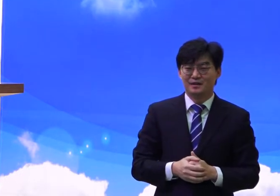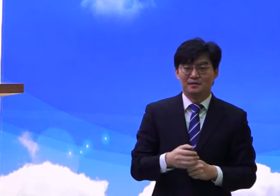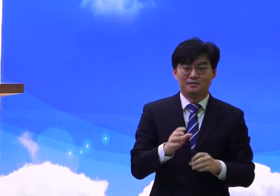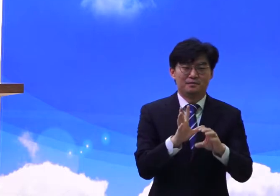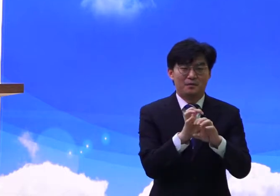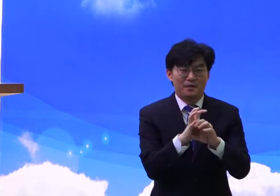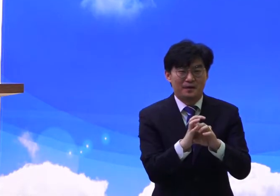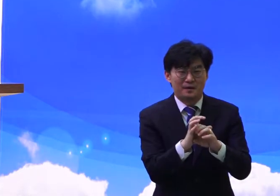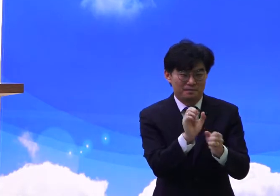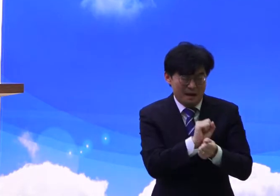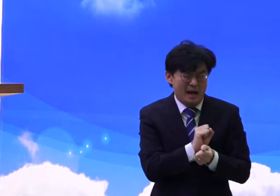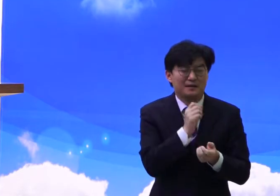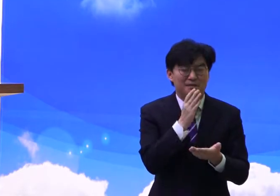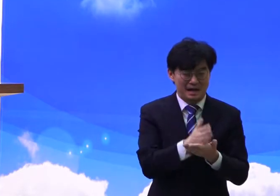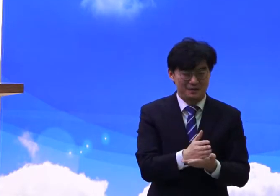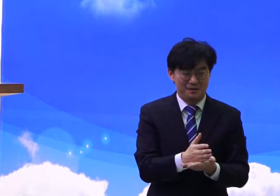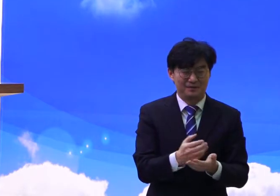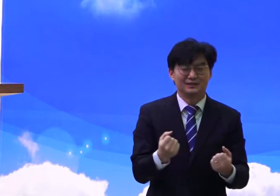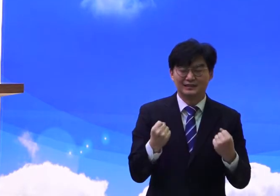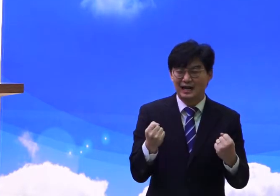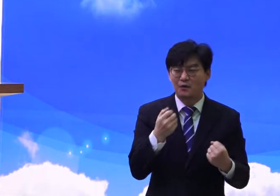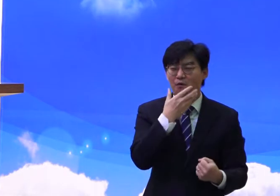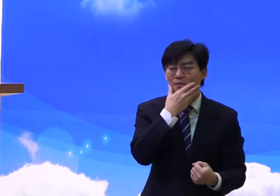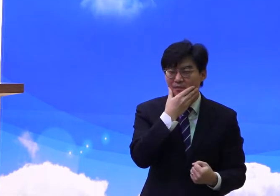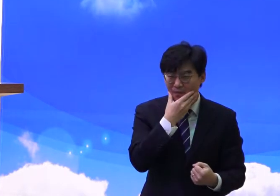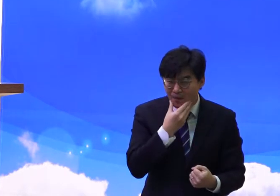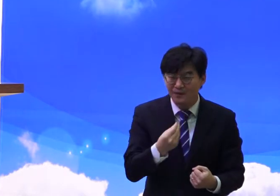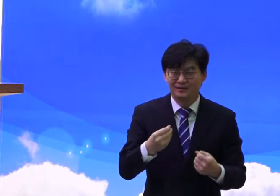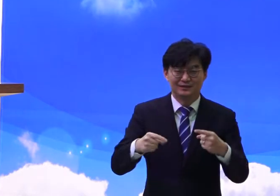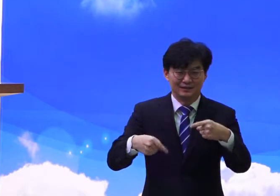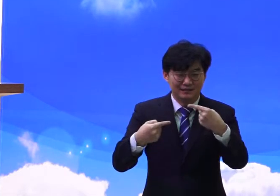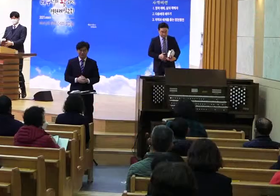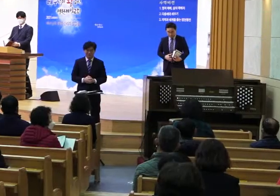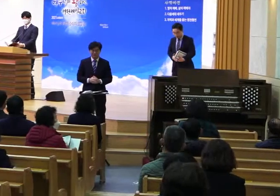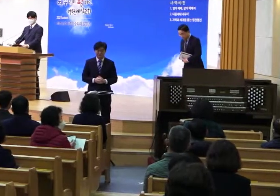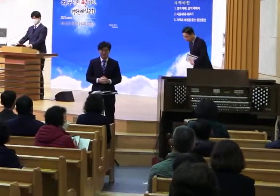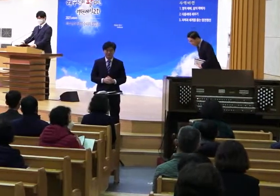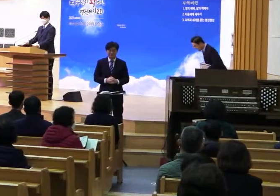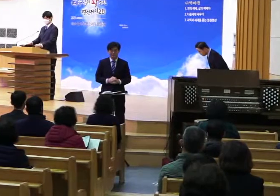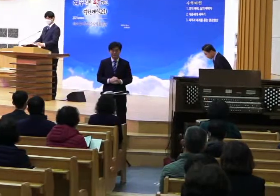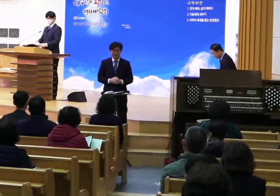은혜롭고 또 행복하고 복된 명절 될 수 있기를 바랍니다.